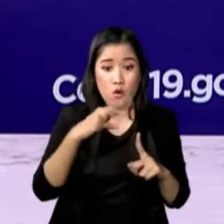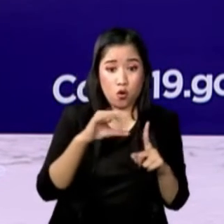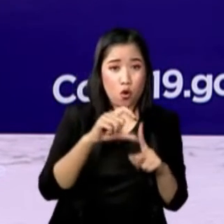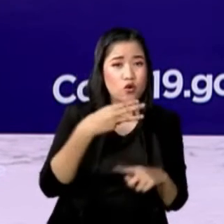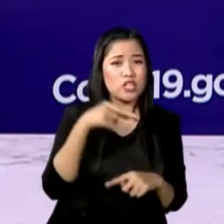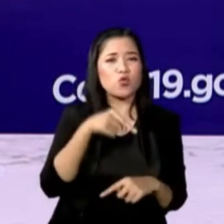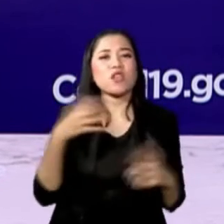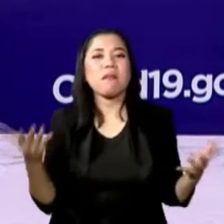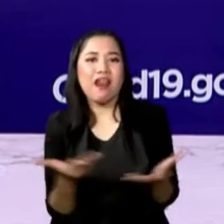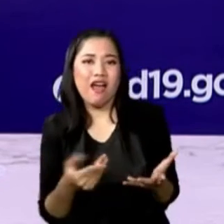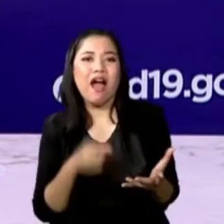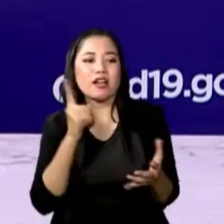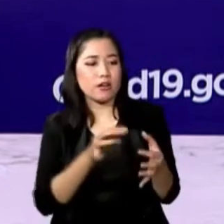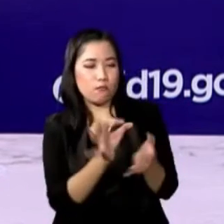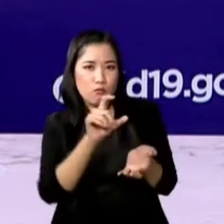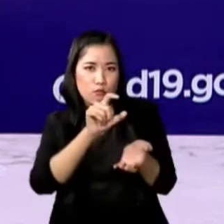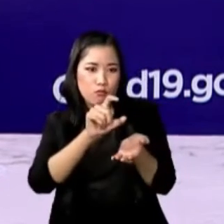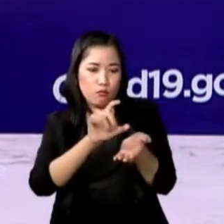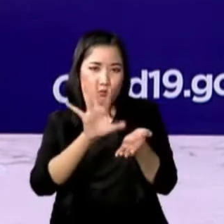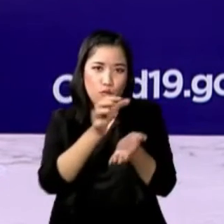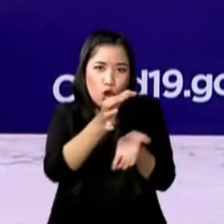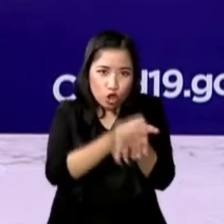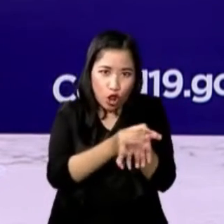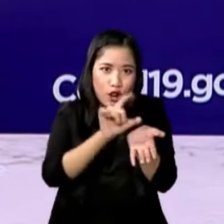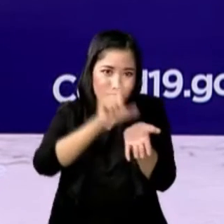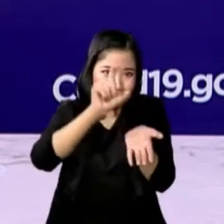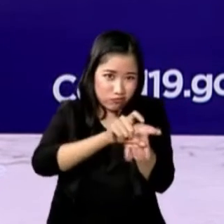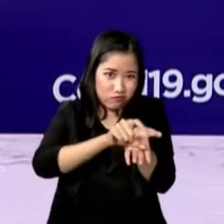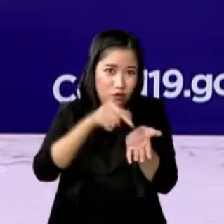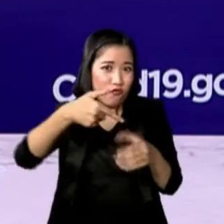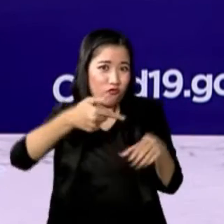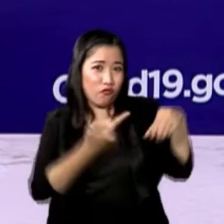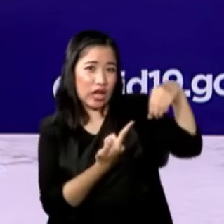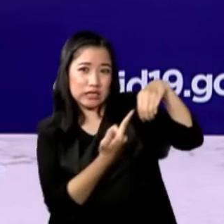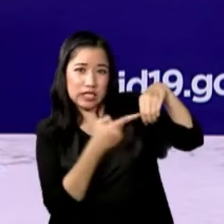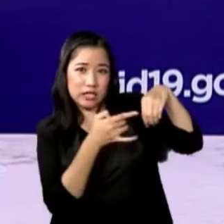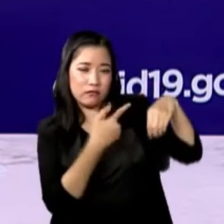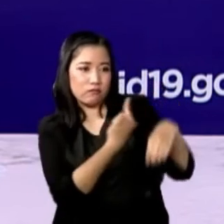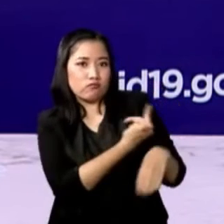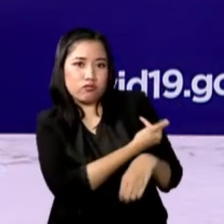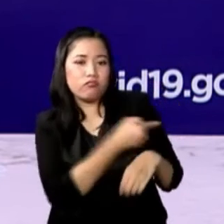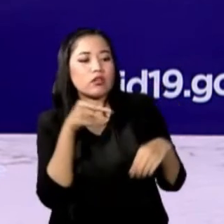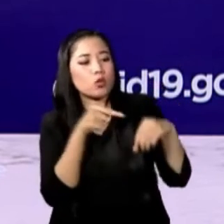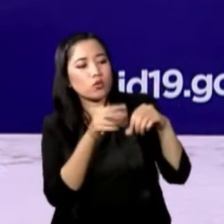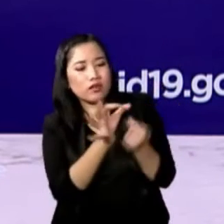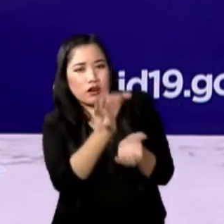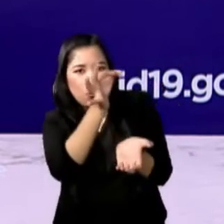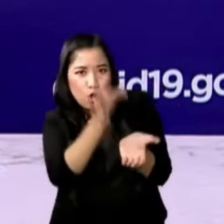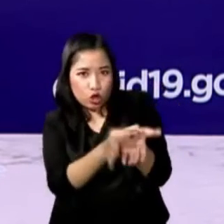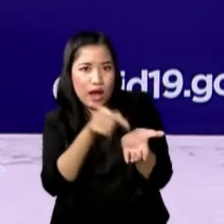barcode yang menempel pada botol cairan vaksin dan tidak akan menempel pada orang yang